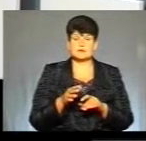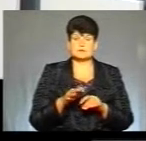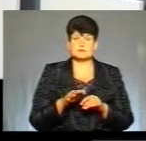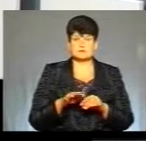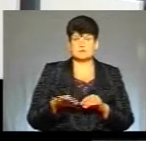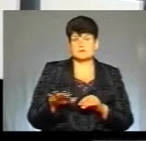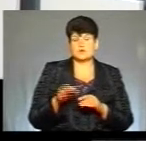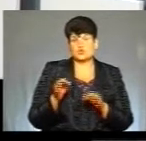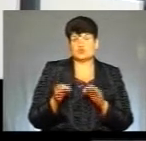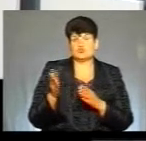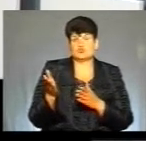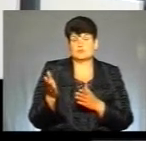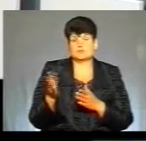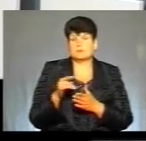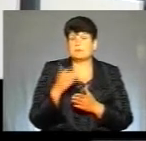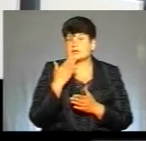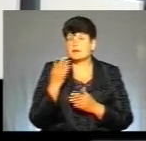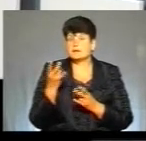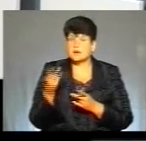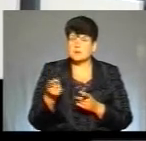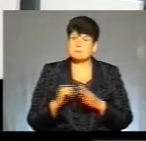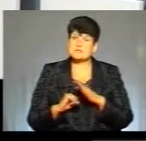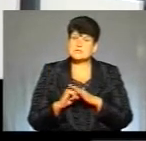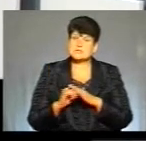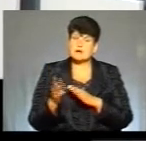Тобто його тоді питати треба, наскільки